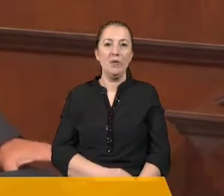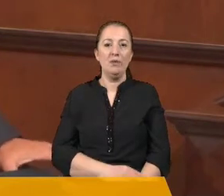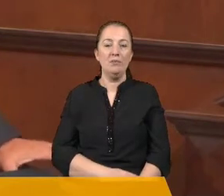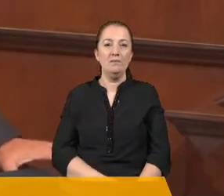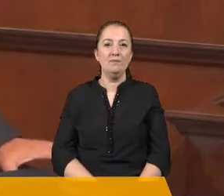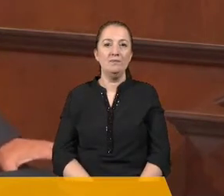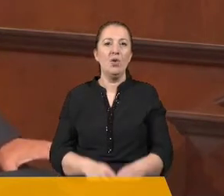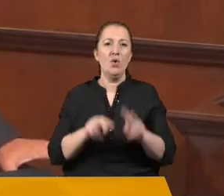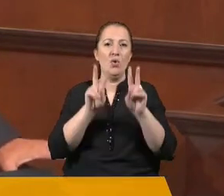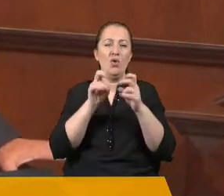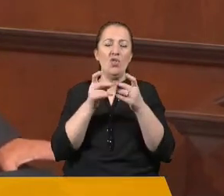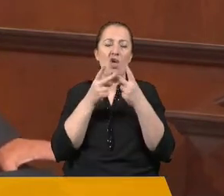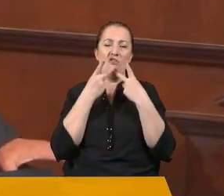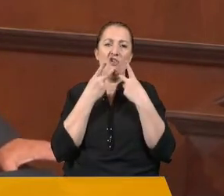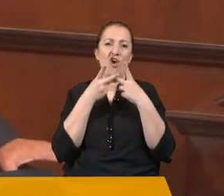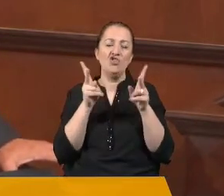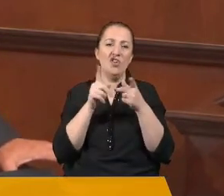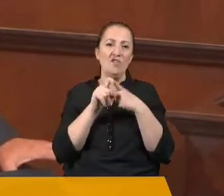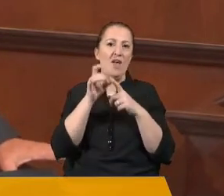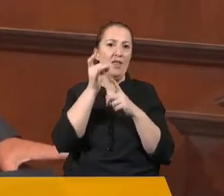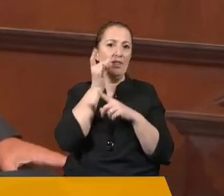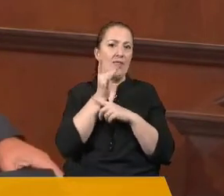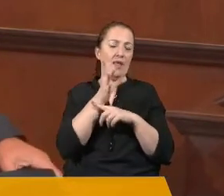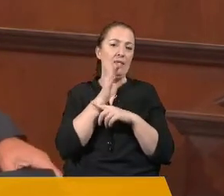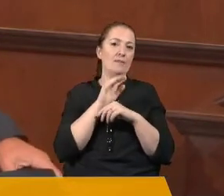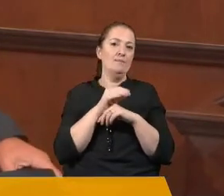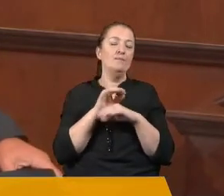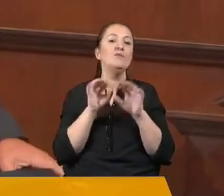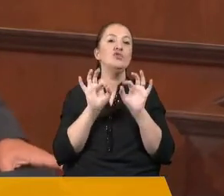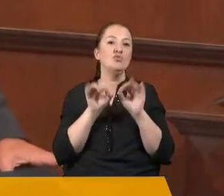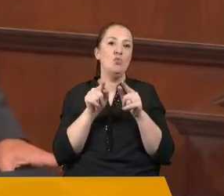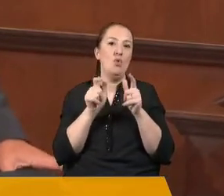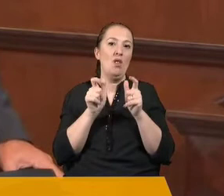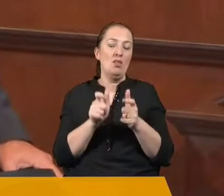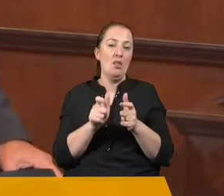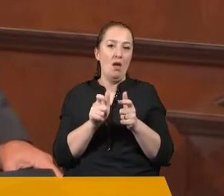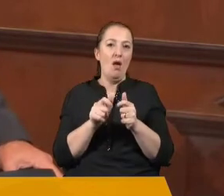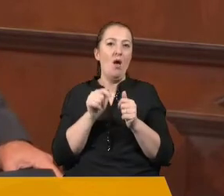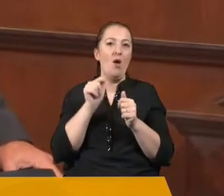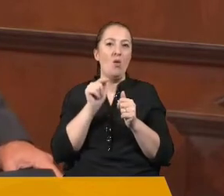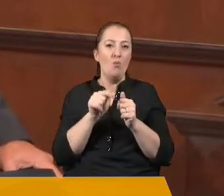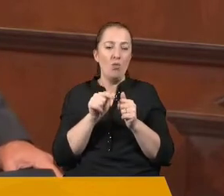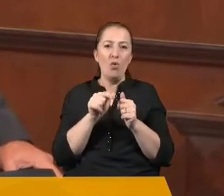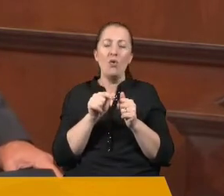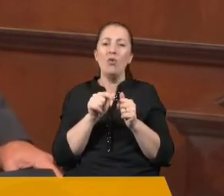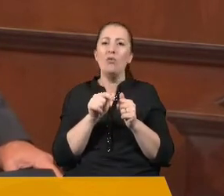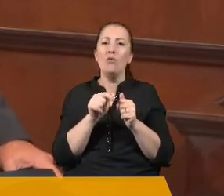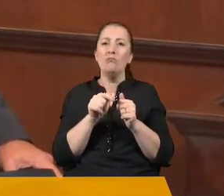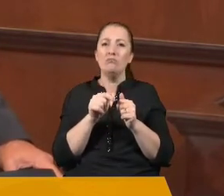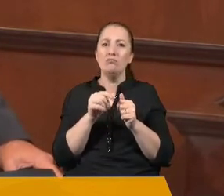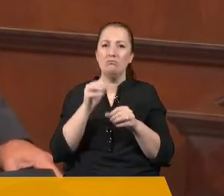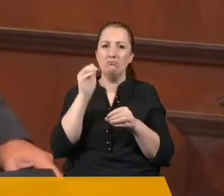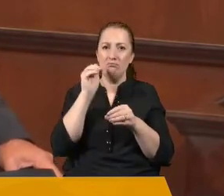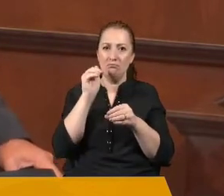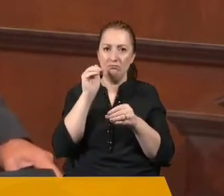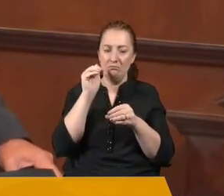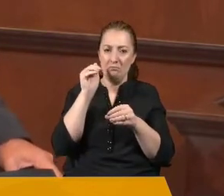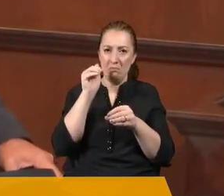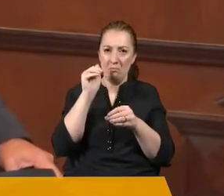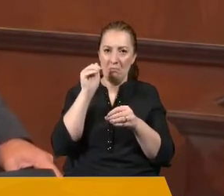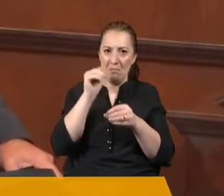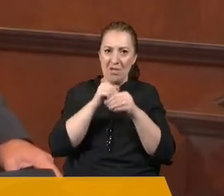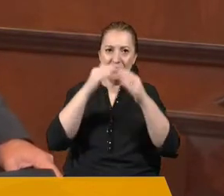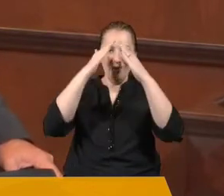Konu açık ve net Sayın Başkanım. Şimdi burada bu Gazi Meclisi'nin çatısı altındaki siyasi parti